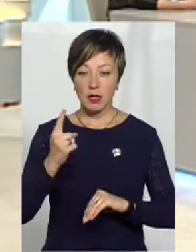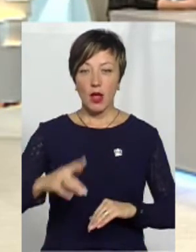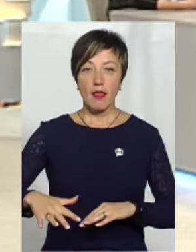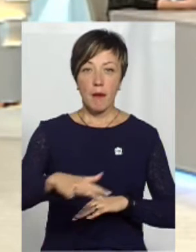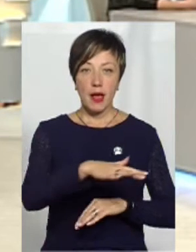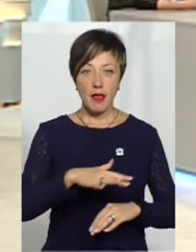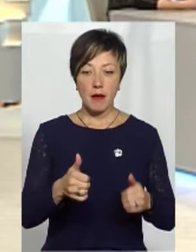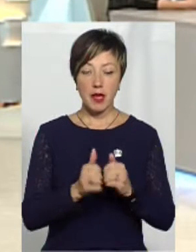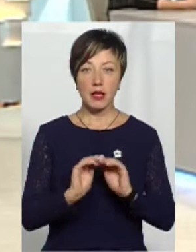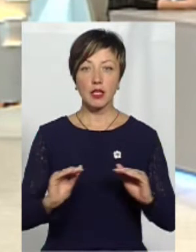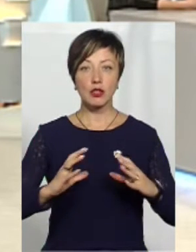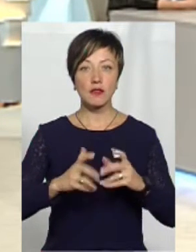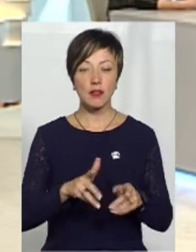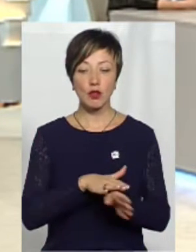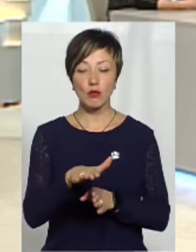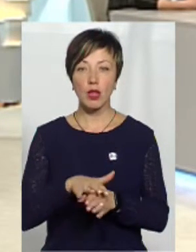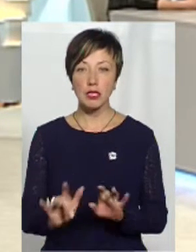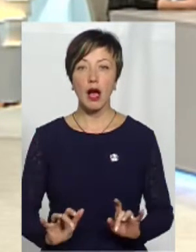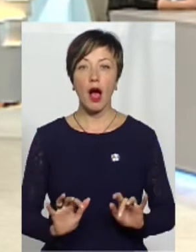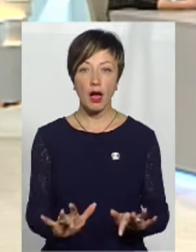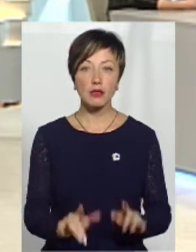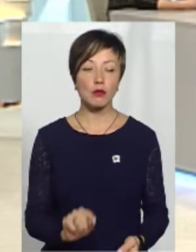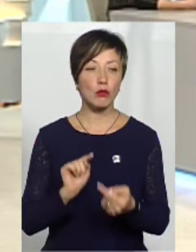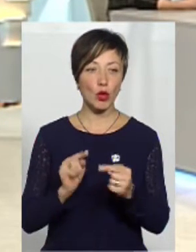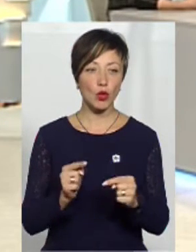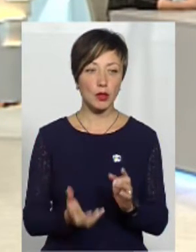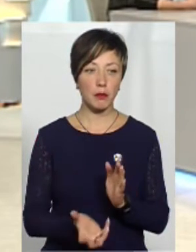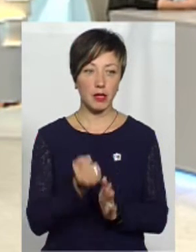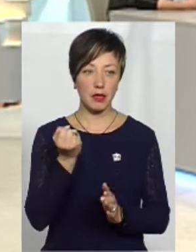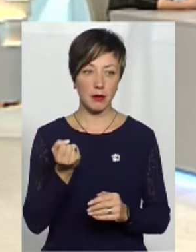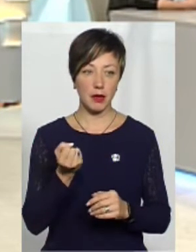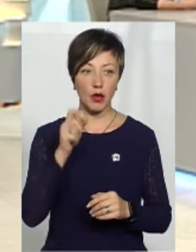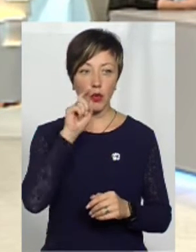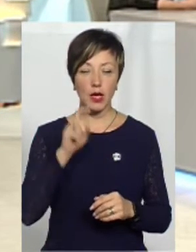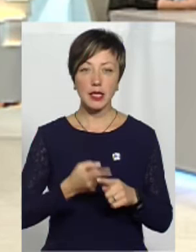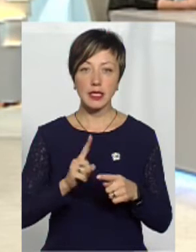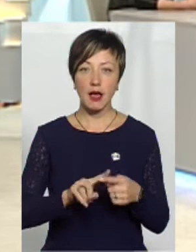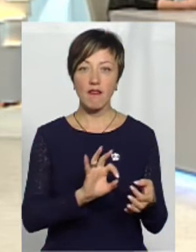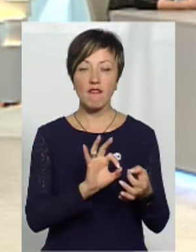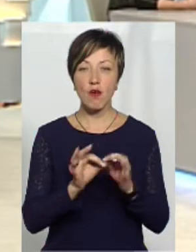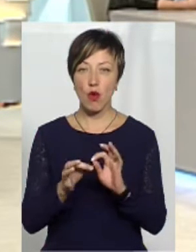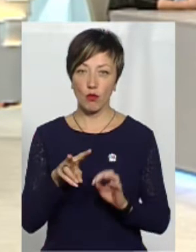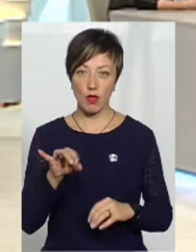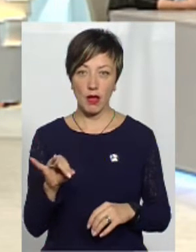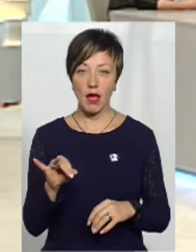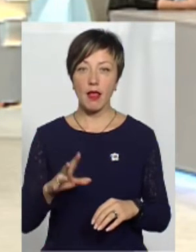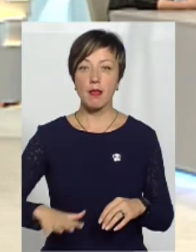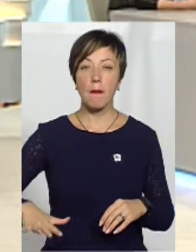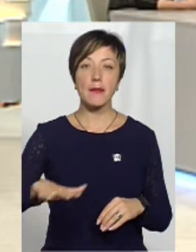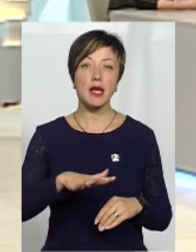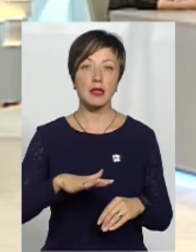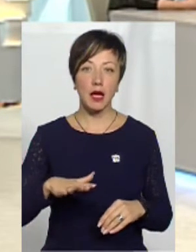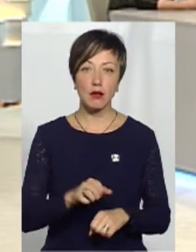Майдані, пізніше біля дитячого світу відбулись акції проти підтримання Україною цієї формули. На